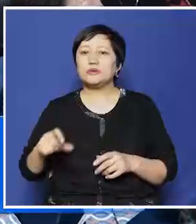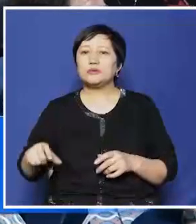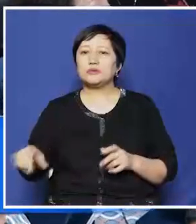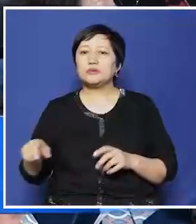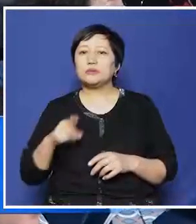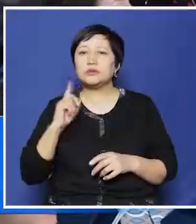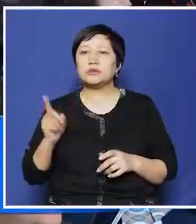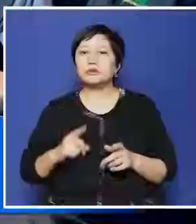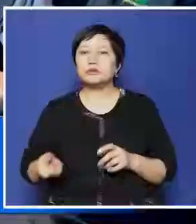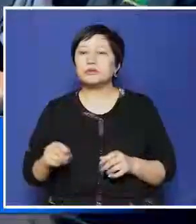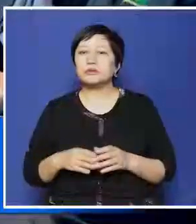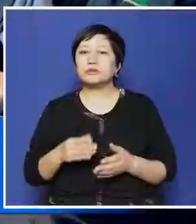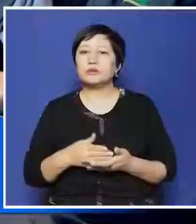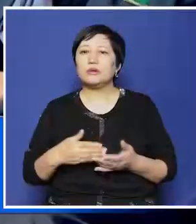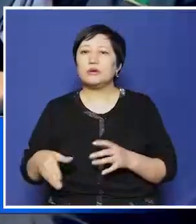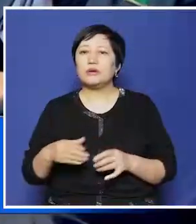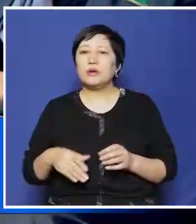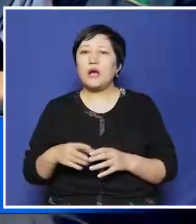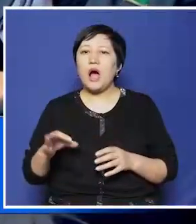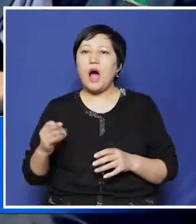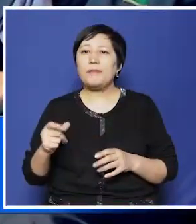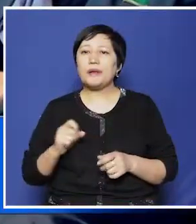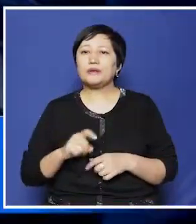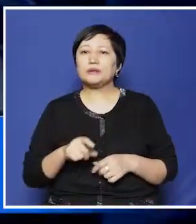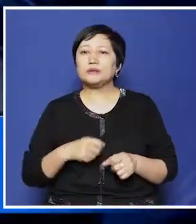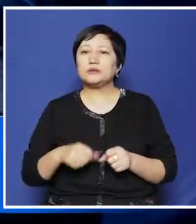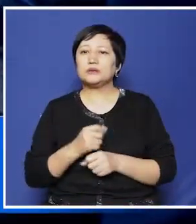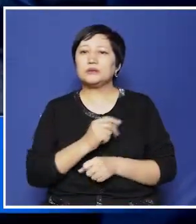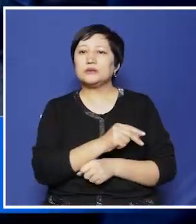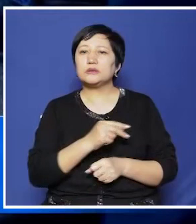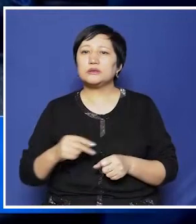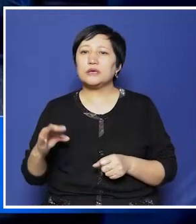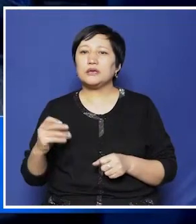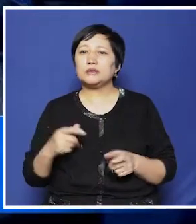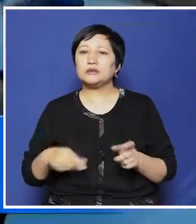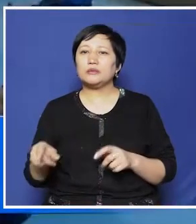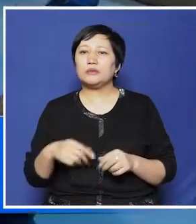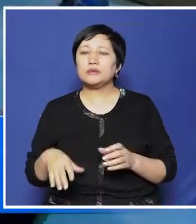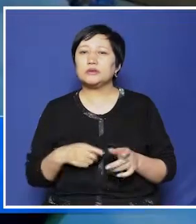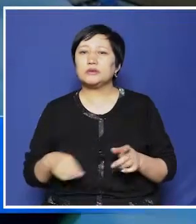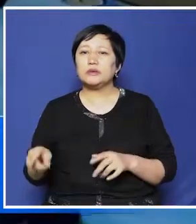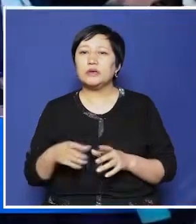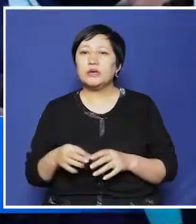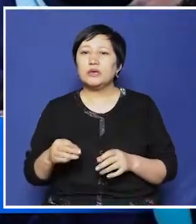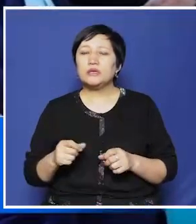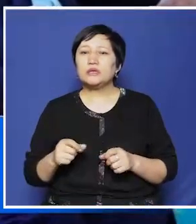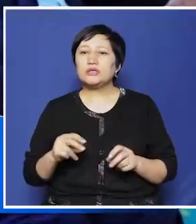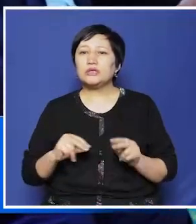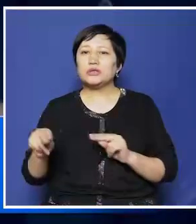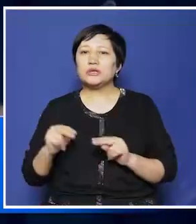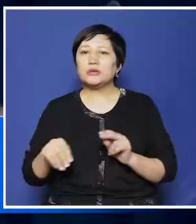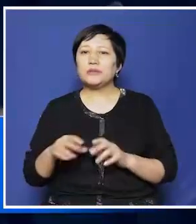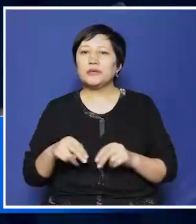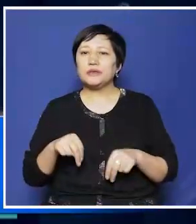үміткердің жас буын өкілі болуы. Аманаттықтар нақты іске көшіп саяси алаңда барынша ысылды, шыңдалды деген